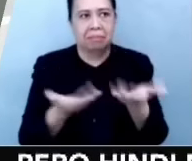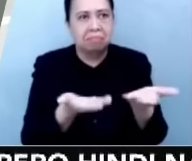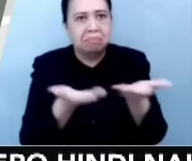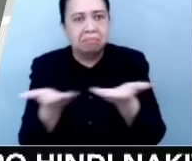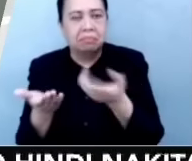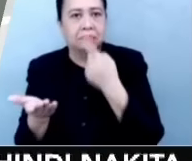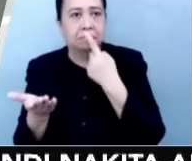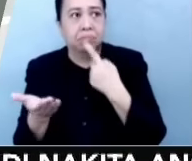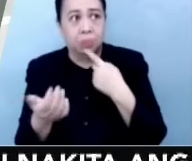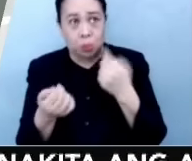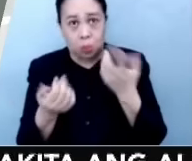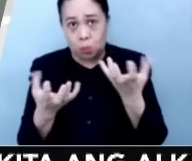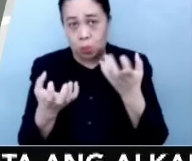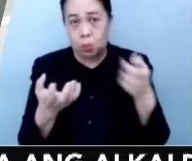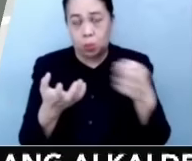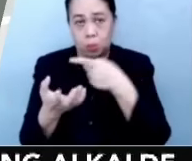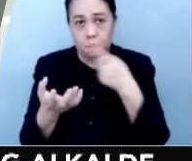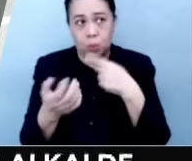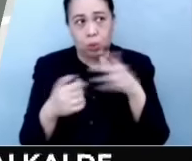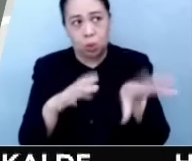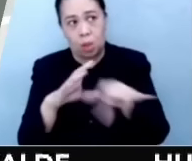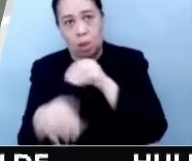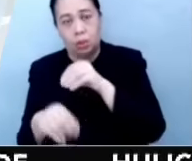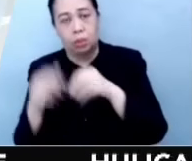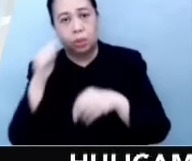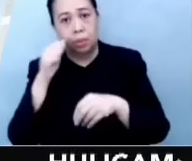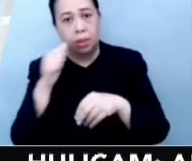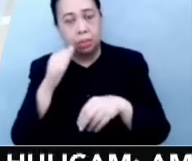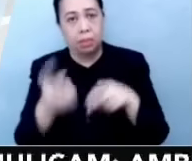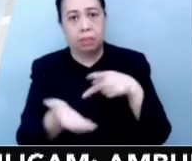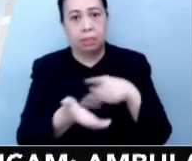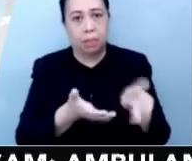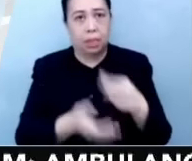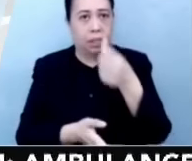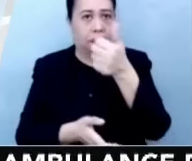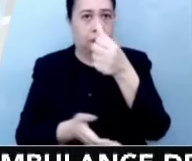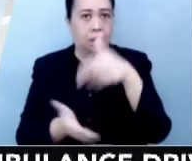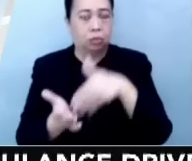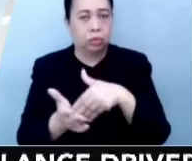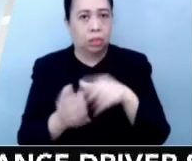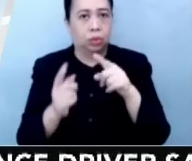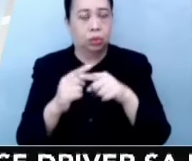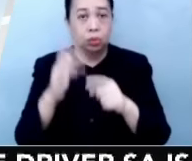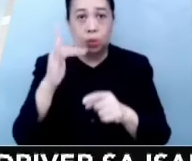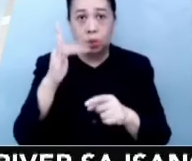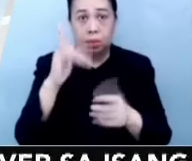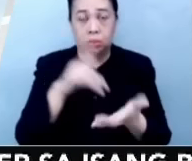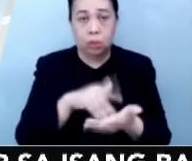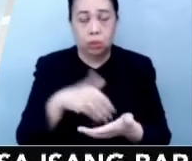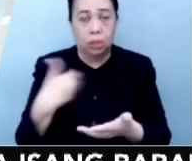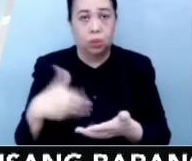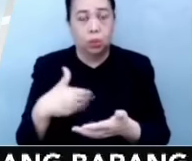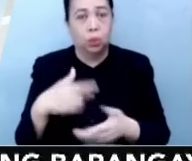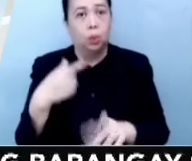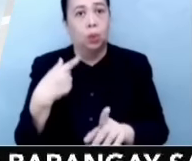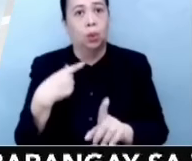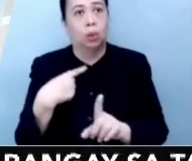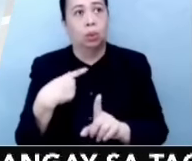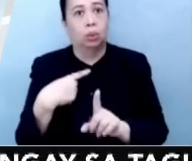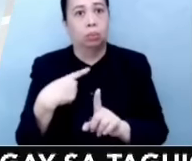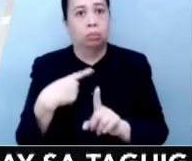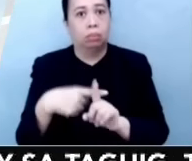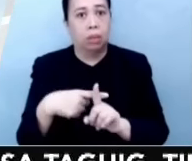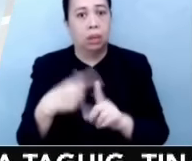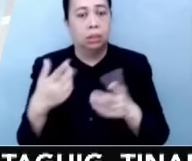pag i-take out yung babae, ay ang bayad ay 10,000 to 25,000. Tapos magbabar fine na